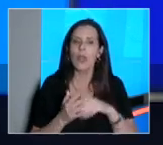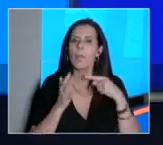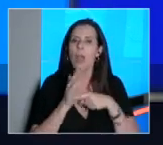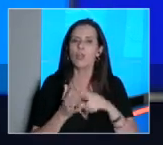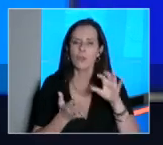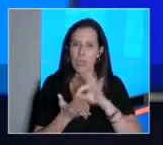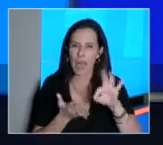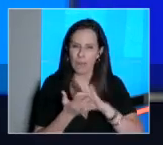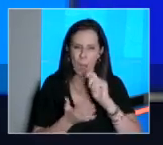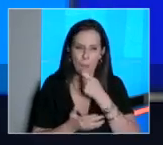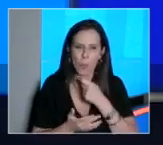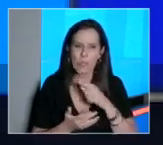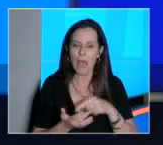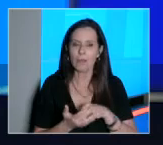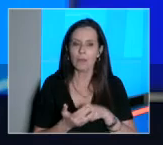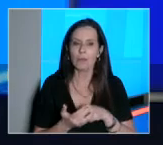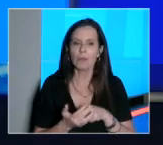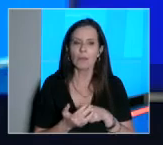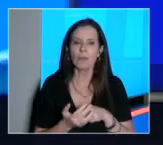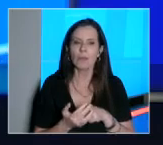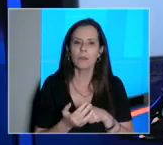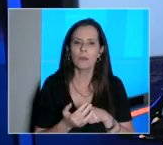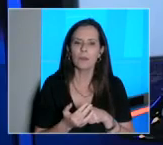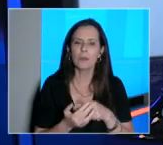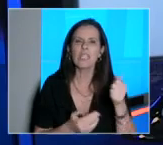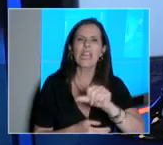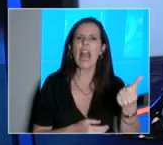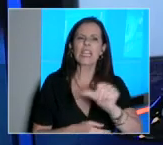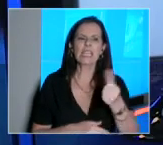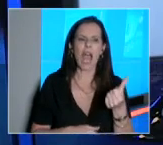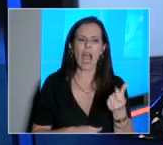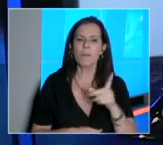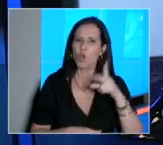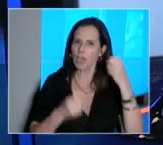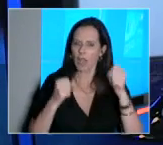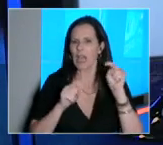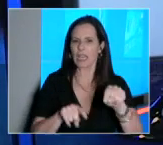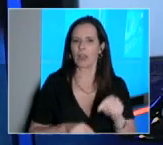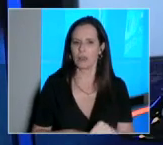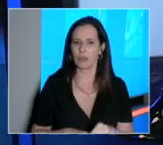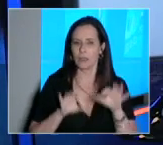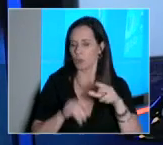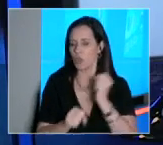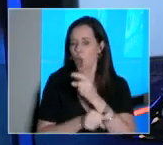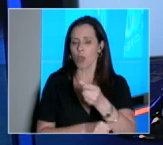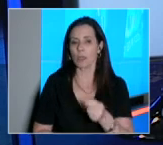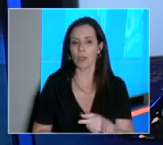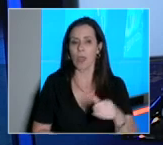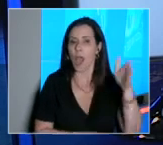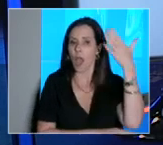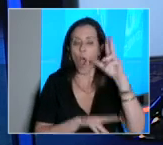למשל, שכתב מאמר על זה, דו איך הוא מתייחס לזה? סלקציה טבעית. מי שיותר חזק יגיע. זה בדיוק מה שאתה ציירת. המדינה